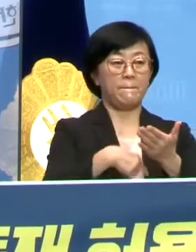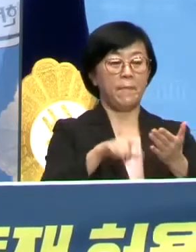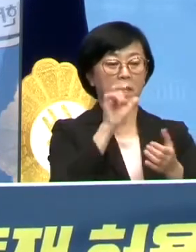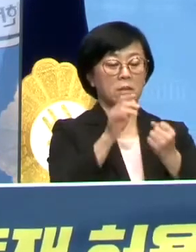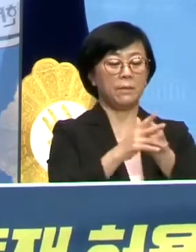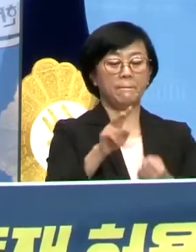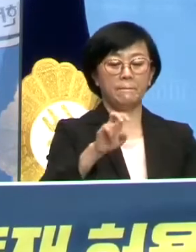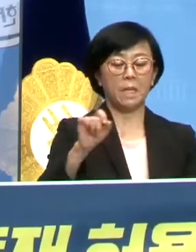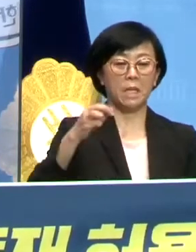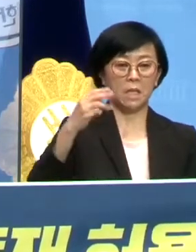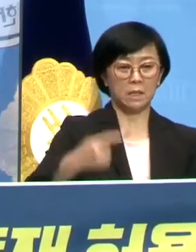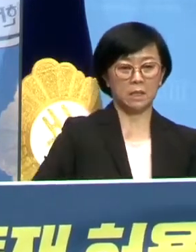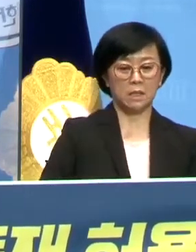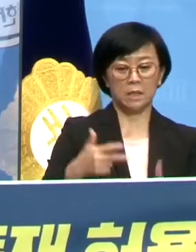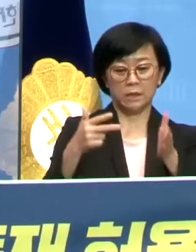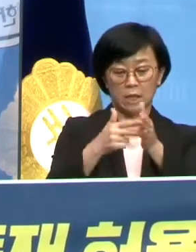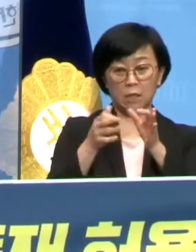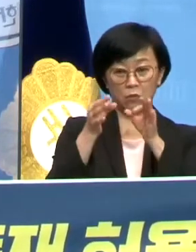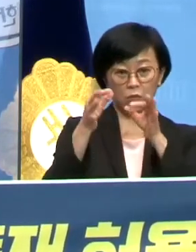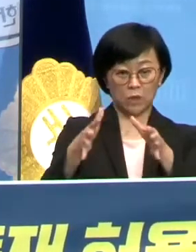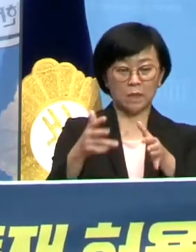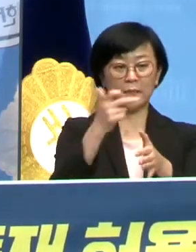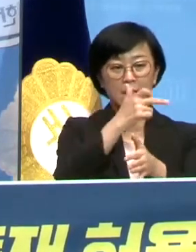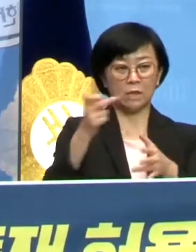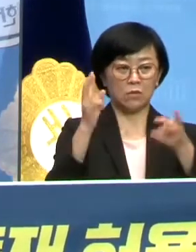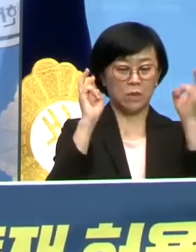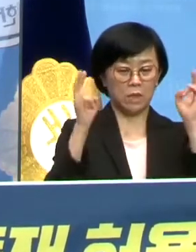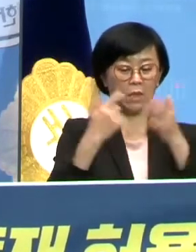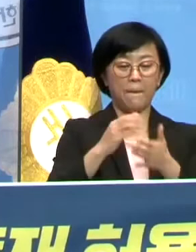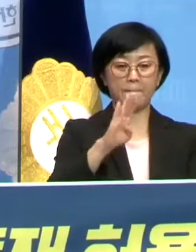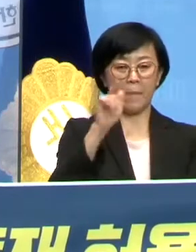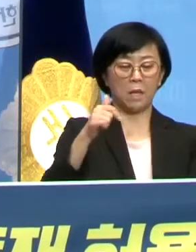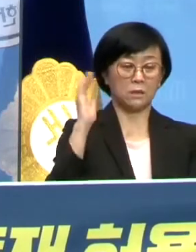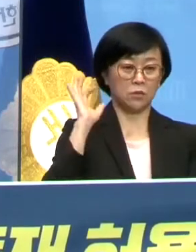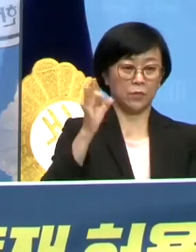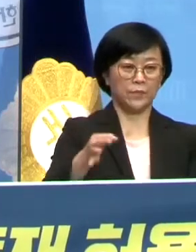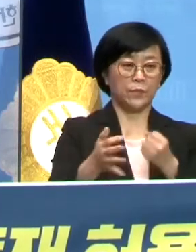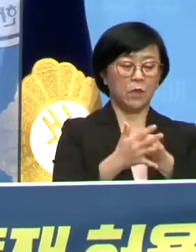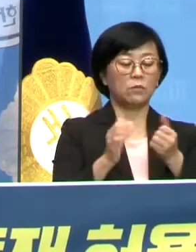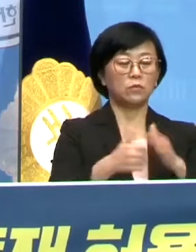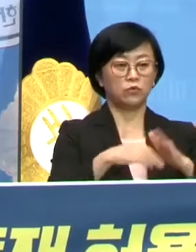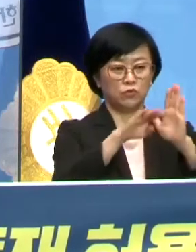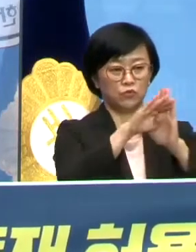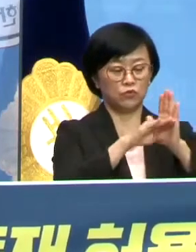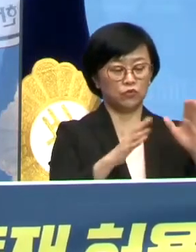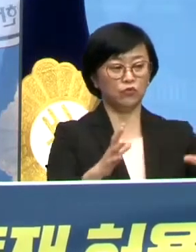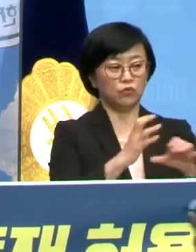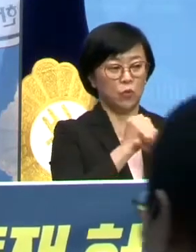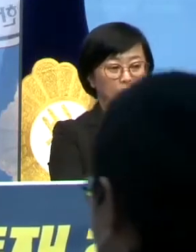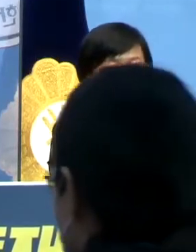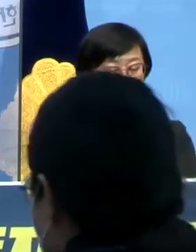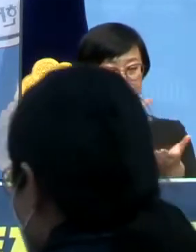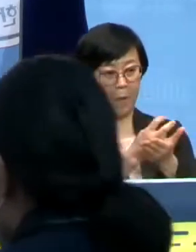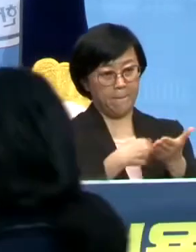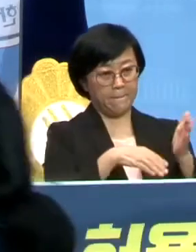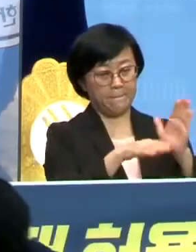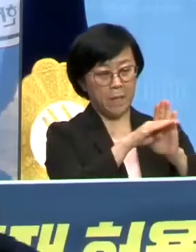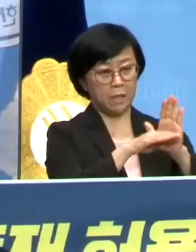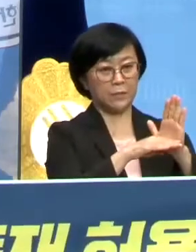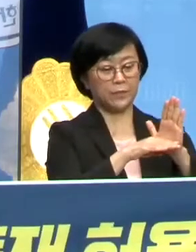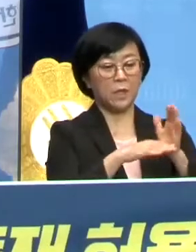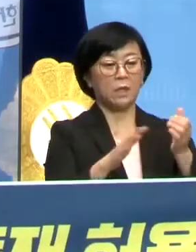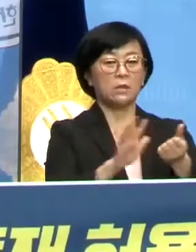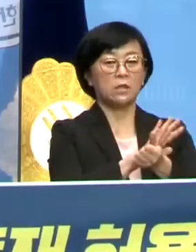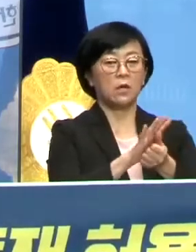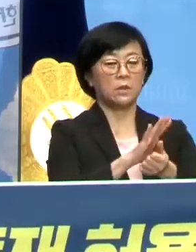미래 재단 등의 돈을 낸 대기업들이 박근혜 대통령에게 재정을 요구안 주요 법안 이었기 때문입니다 즉 서비스